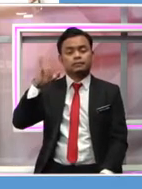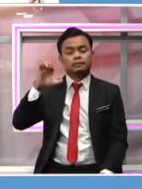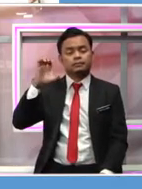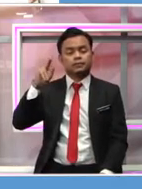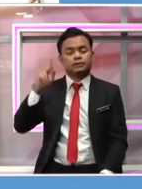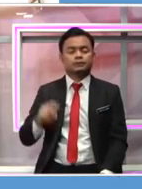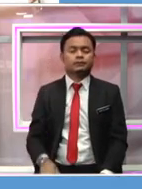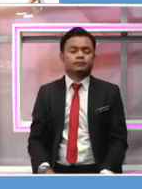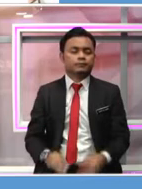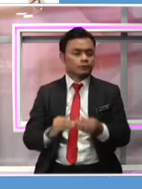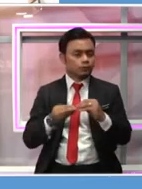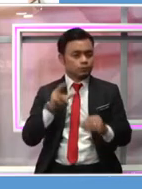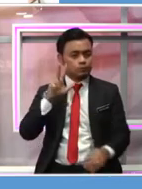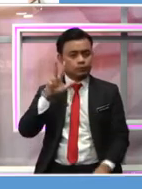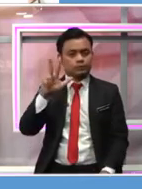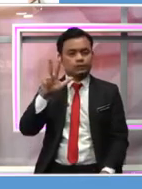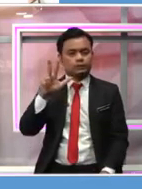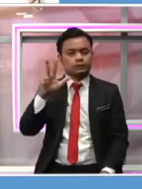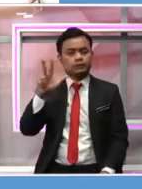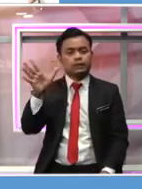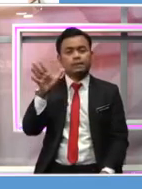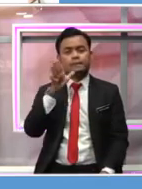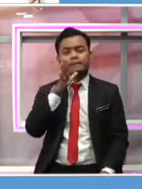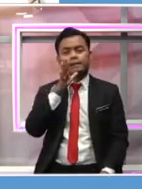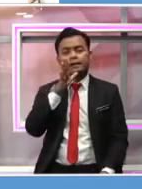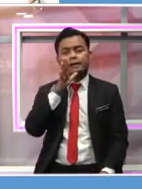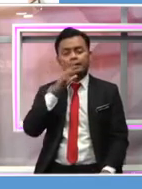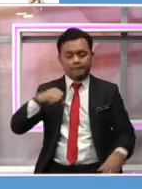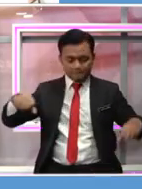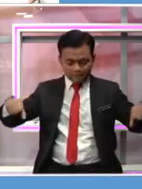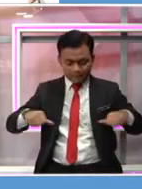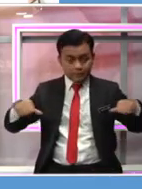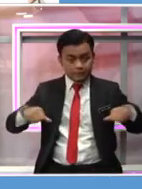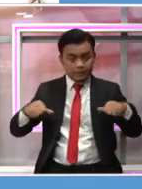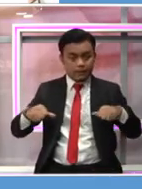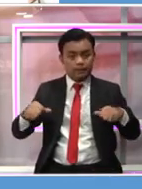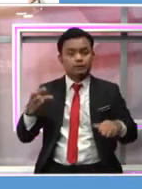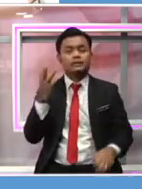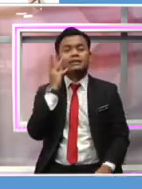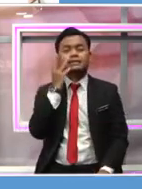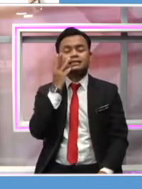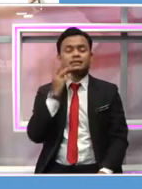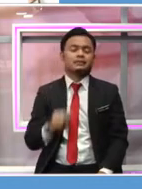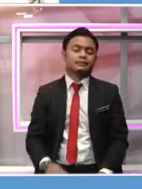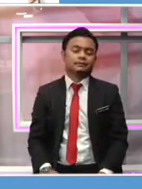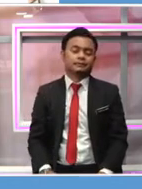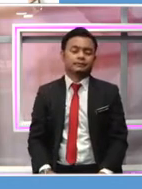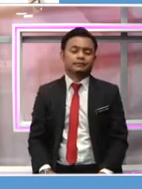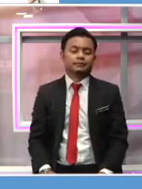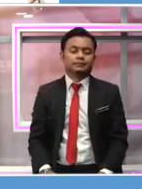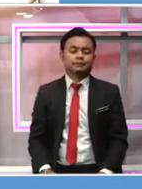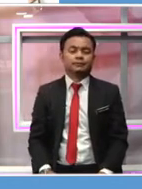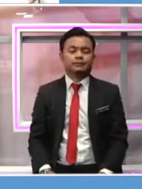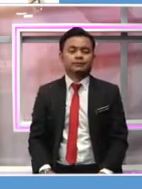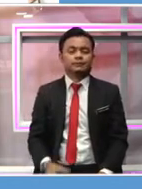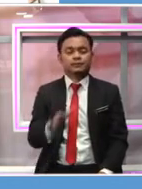nih Siapa yang memasak nasi Isa emak-emak jadi emak itu adalah sangkeh dan memasak